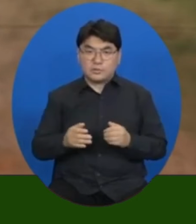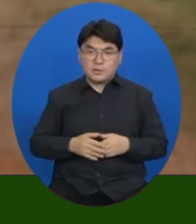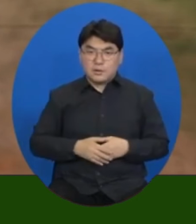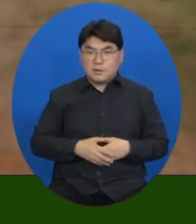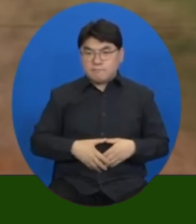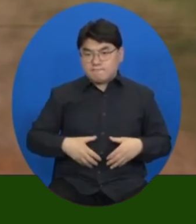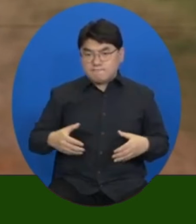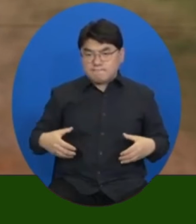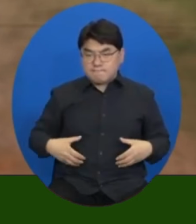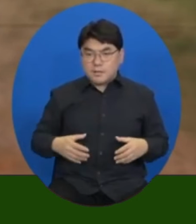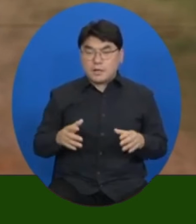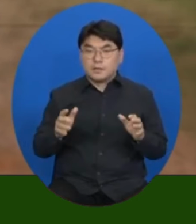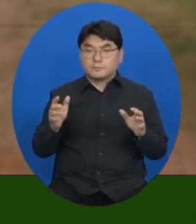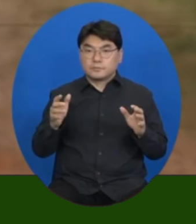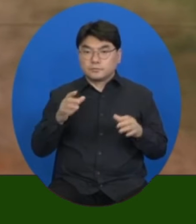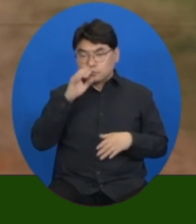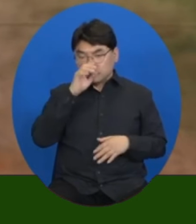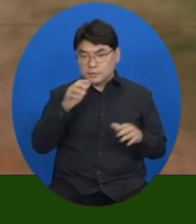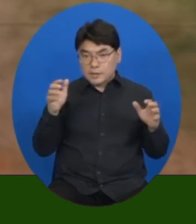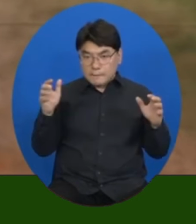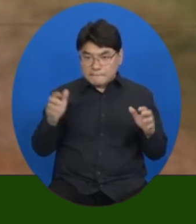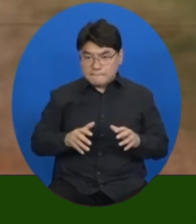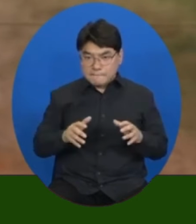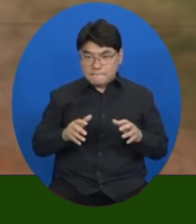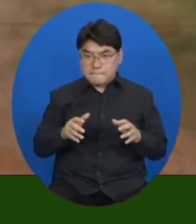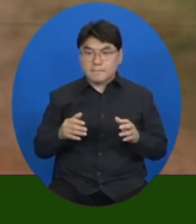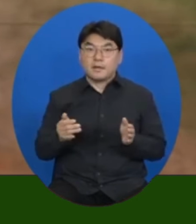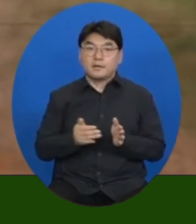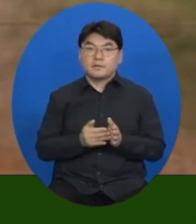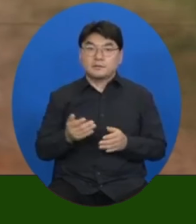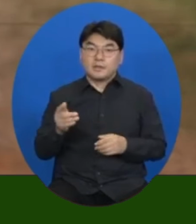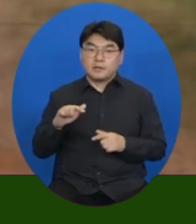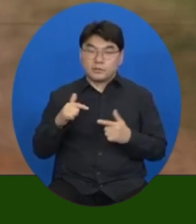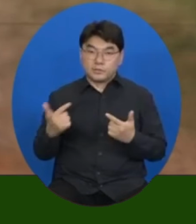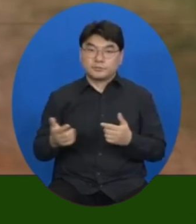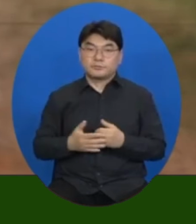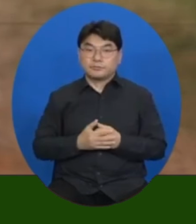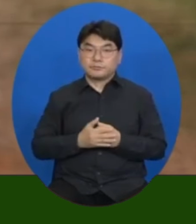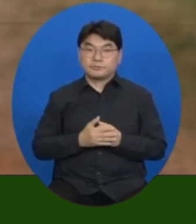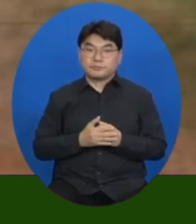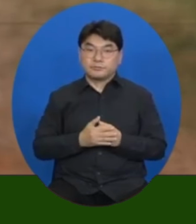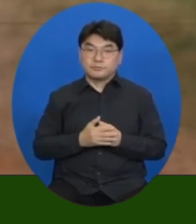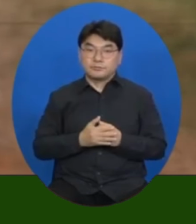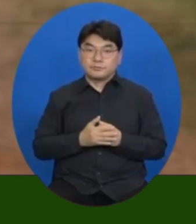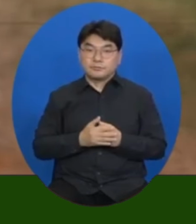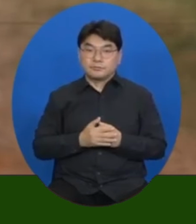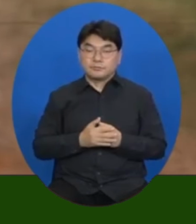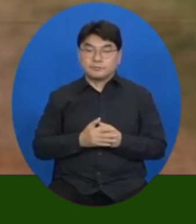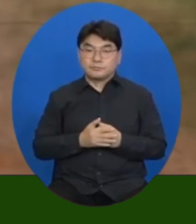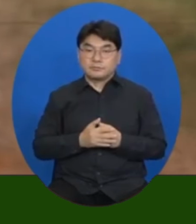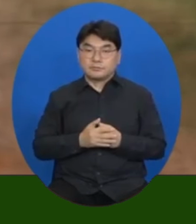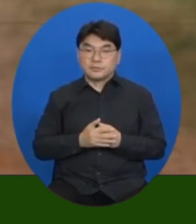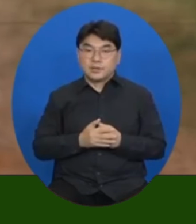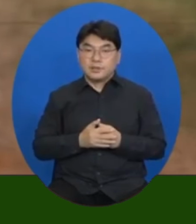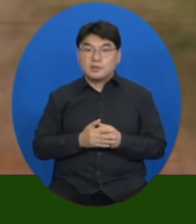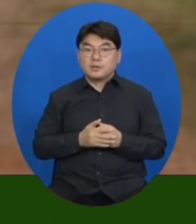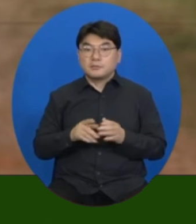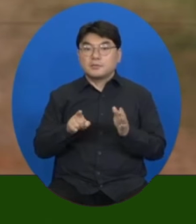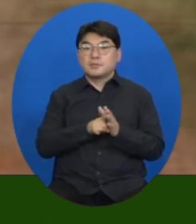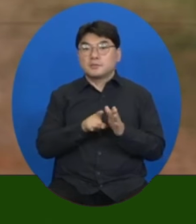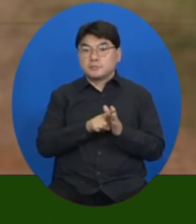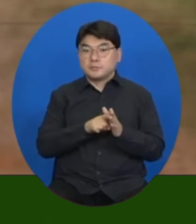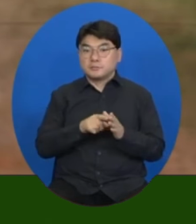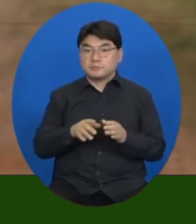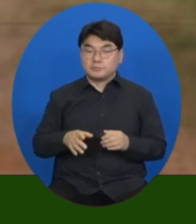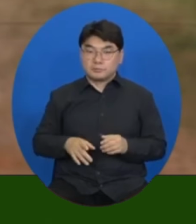부인하라고 하면 이들은 죽음을 불사하고 자신의 신앙을 거부하지 않았습니다 우리가